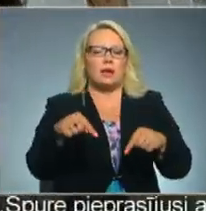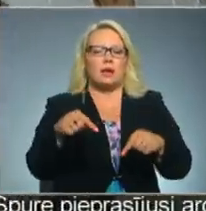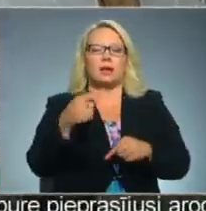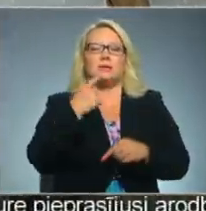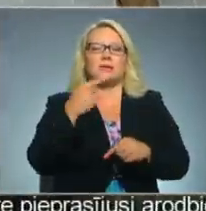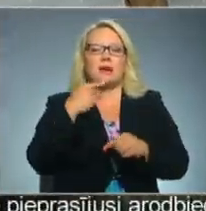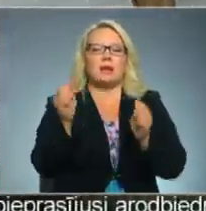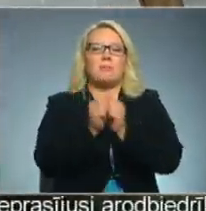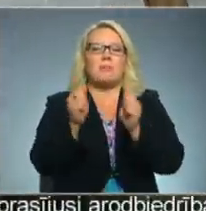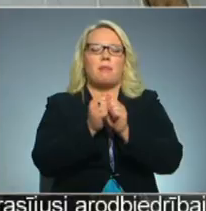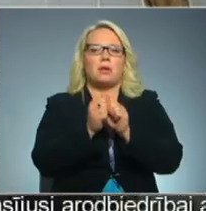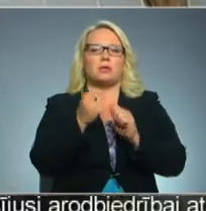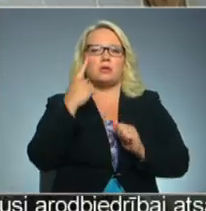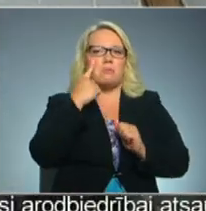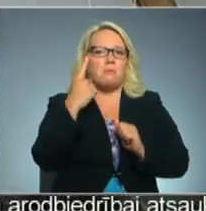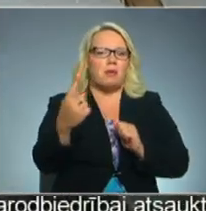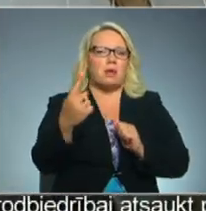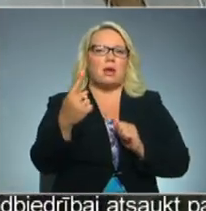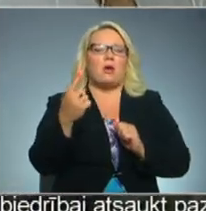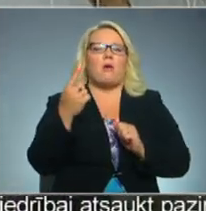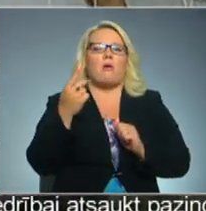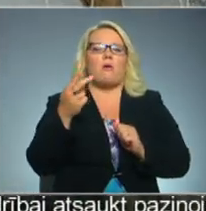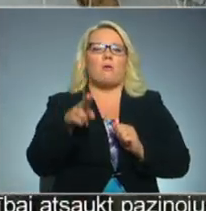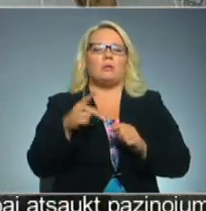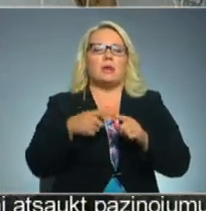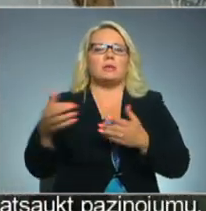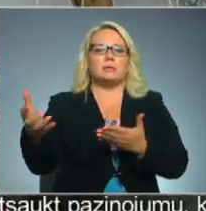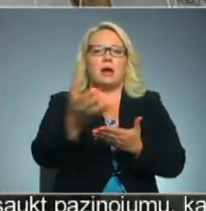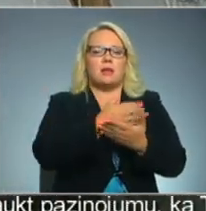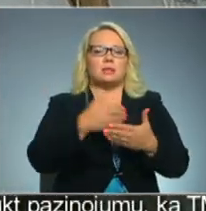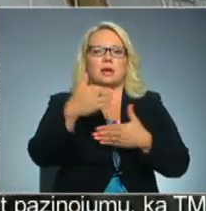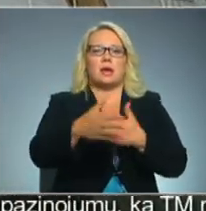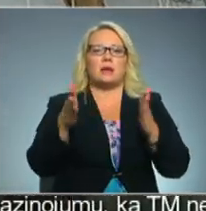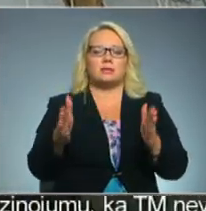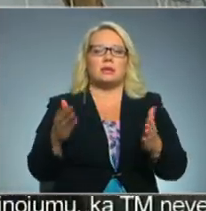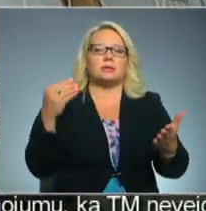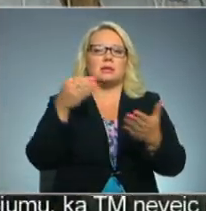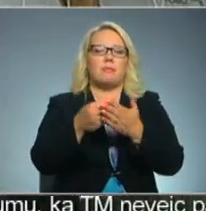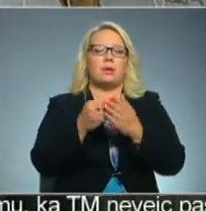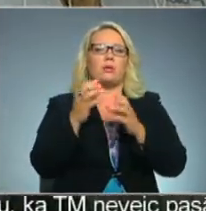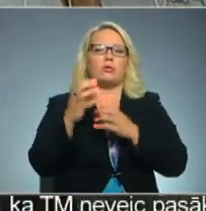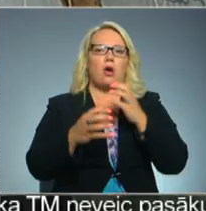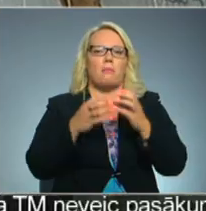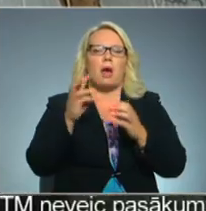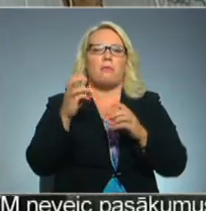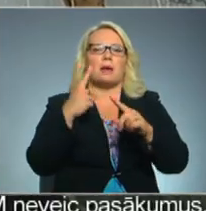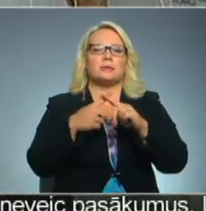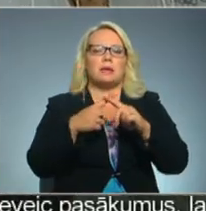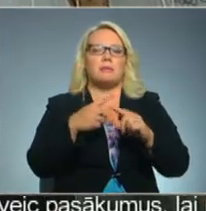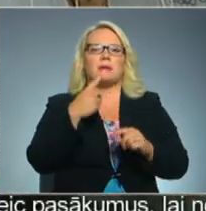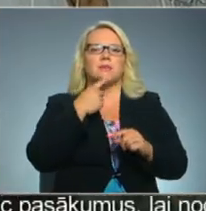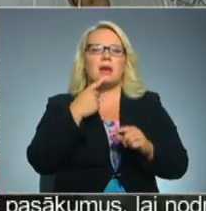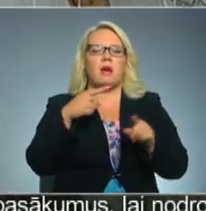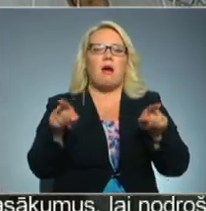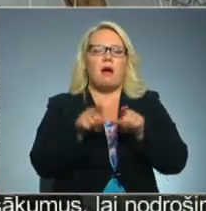sarkaniem papīrīšiem viņus manīju. Un tad es viņus salasīju vēl kasti, sapirkos tomāts Maksima sarkans, apliku